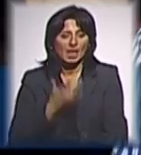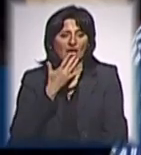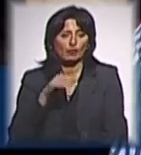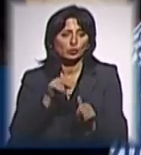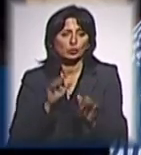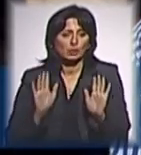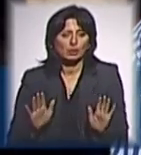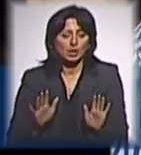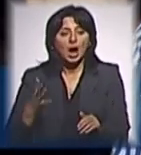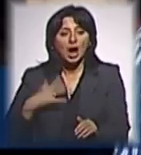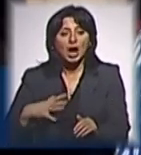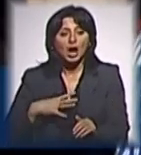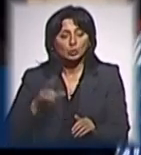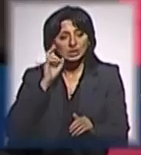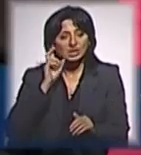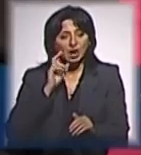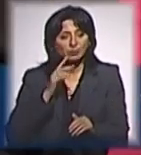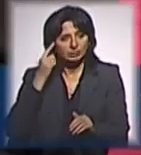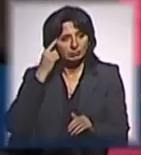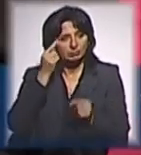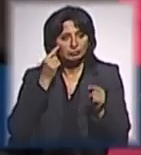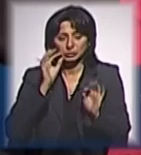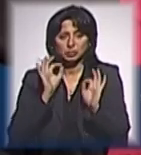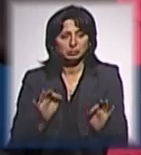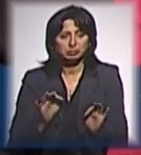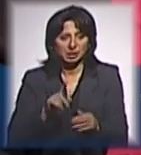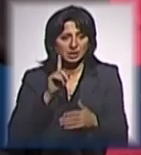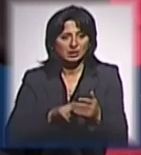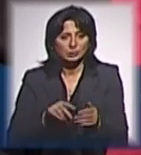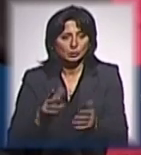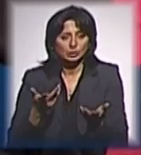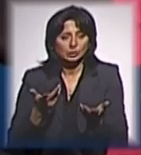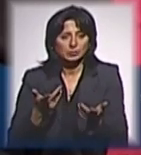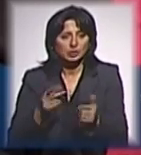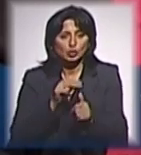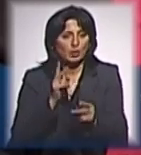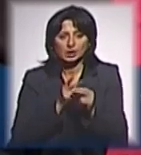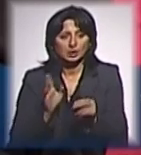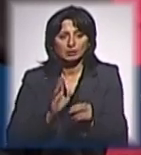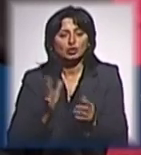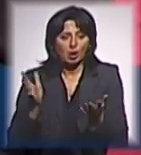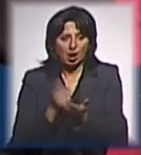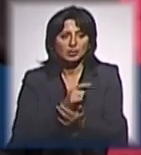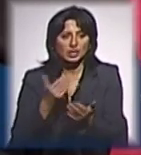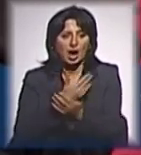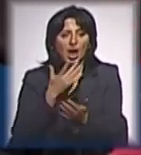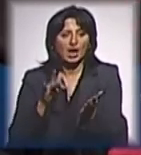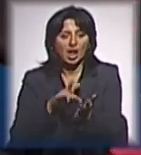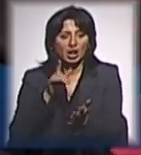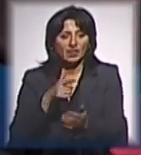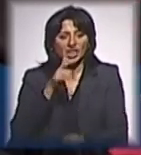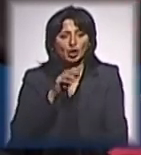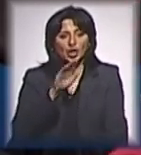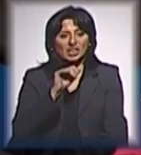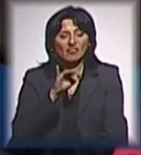ეროვნებით სომეხი. ქართულ სახელმწიფოებრივად მოაზროვნე ადამიანი და მე დარწმუნებული ვარ, რომ ის აუცილებლად გამოიმარჯვებს ახალ ქალაქში.